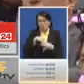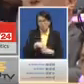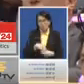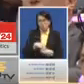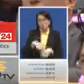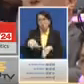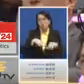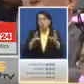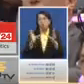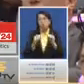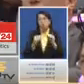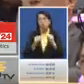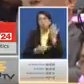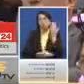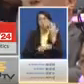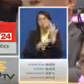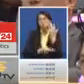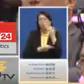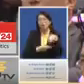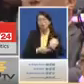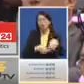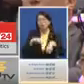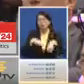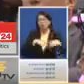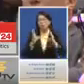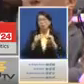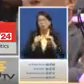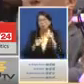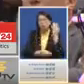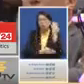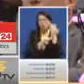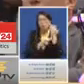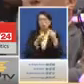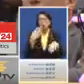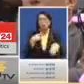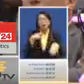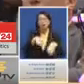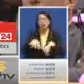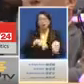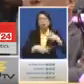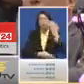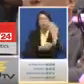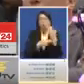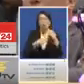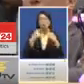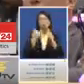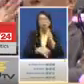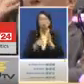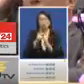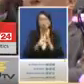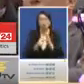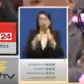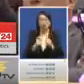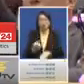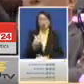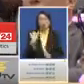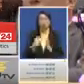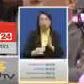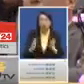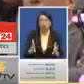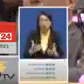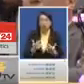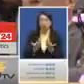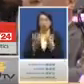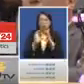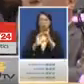ซึ่งอยู่ในระหว่างดำเนินคดีก็บอกว่าไม่ผิดนี่ตัวอย่างเอาละท่านประธานครับนอกเหนือจากตัวรัฐ